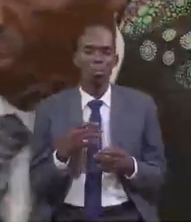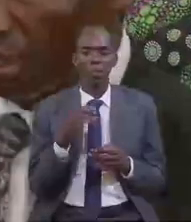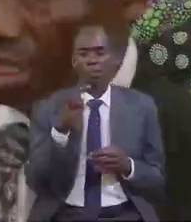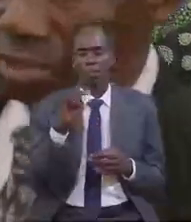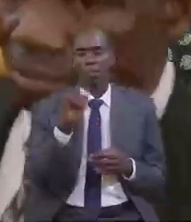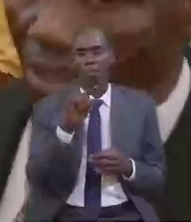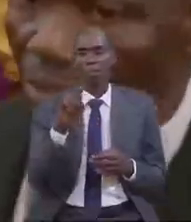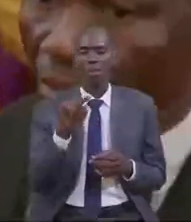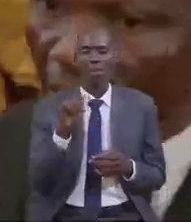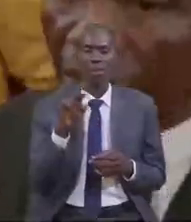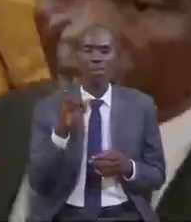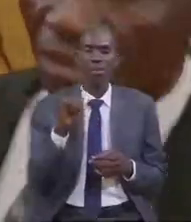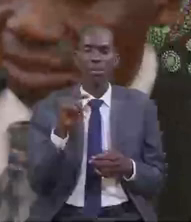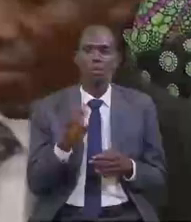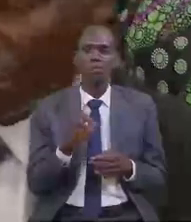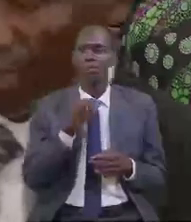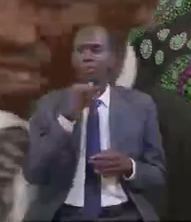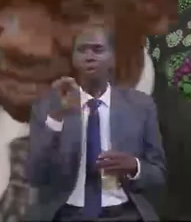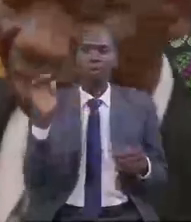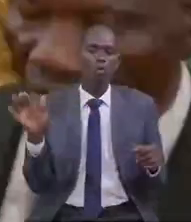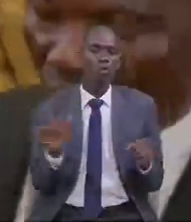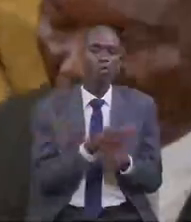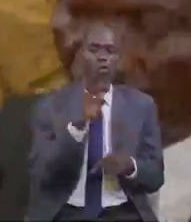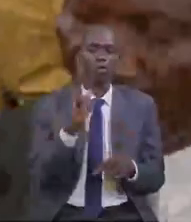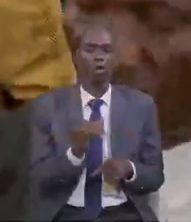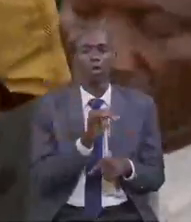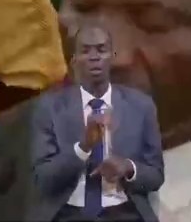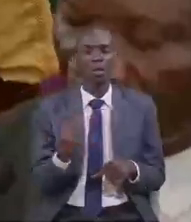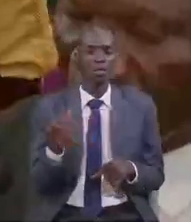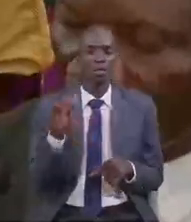Un Nazaréen à temps partiel.